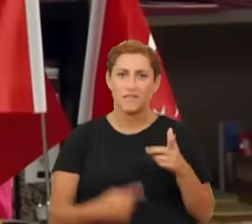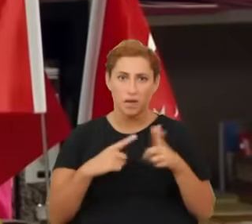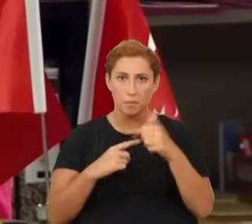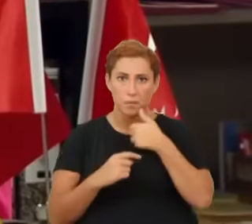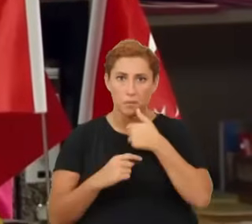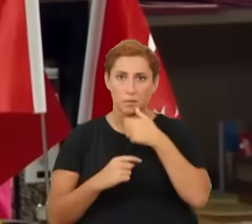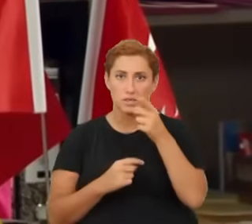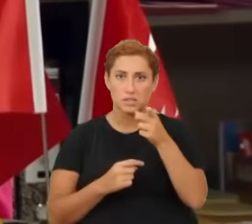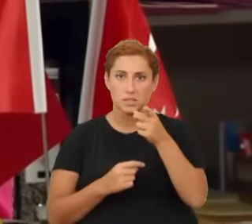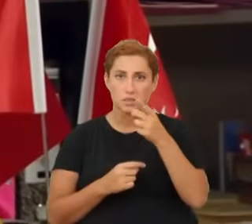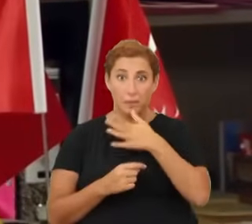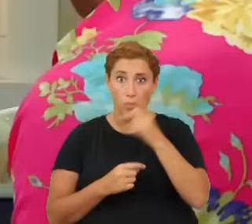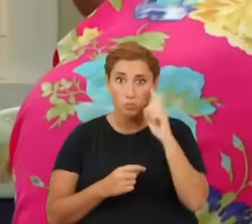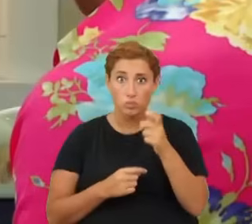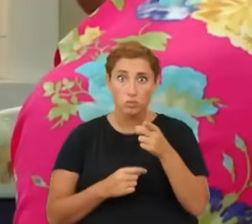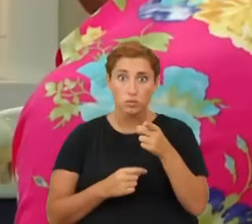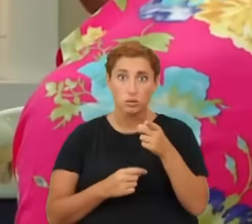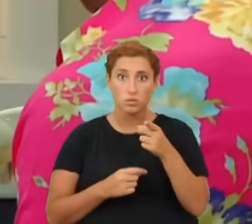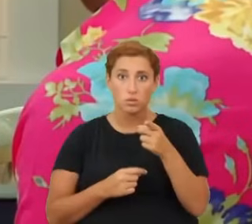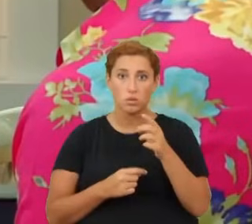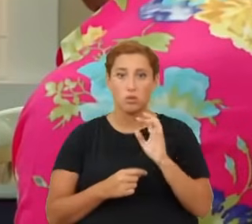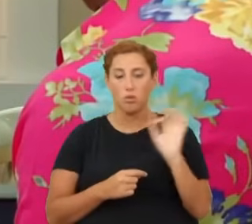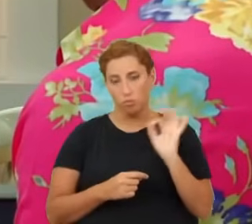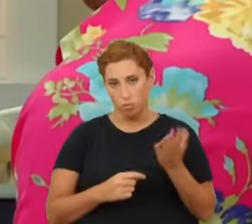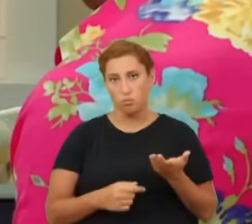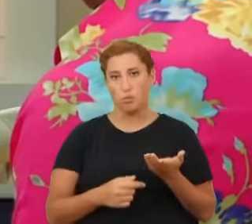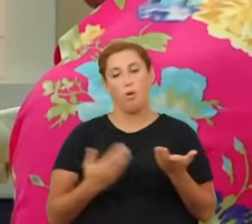Fehmi baba, siz biliyor musunuz? Vay tabii.